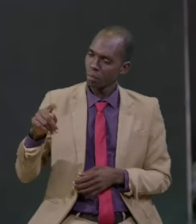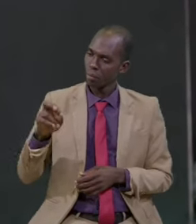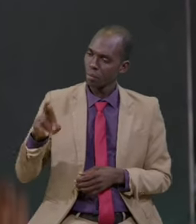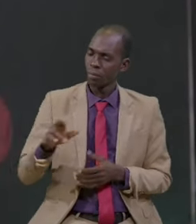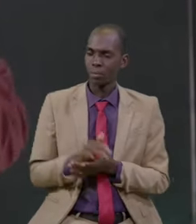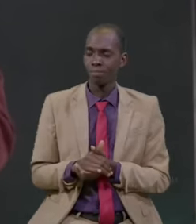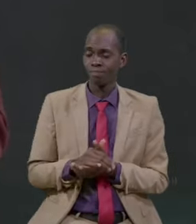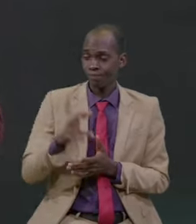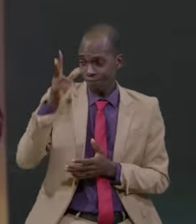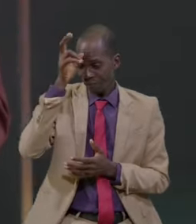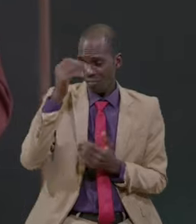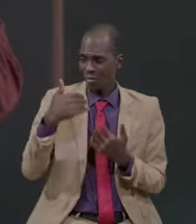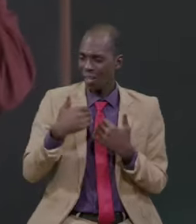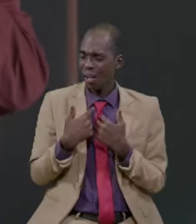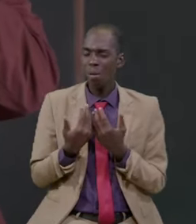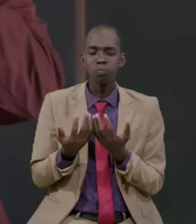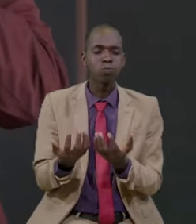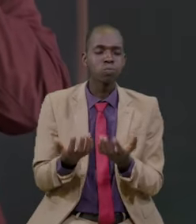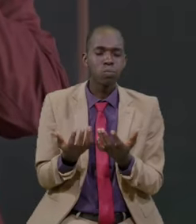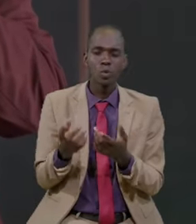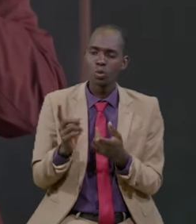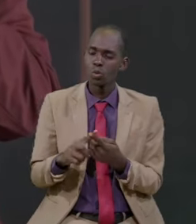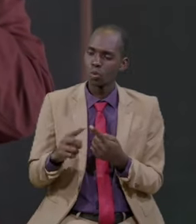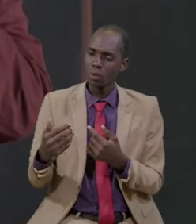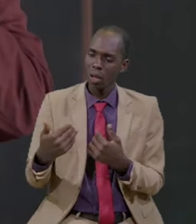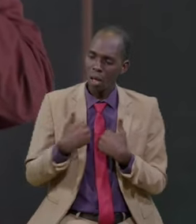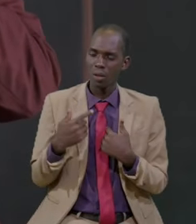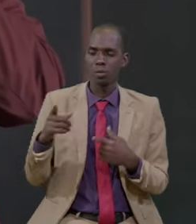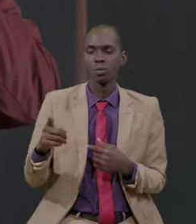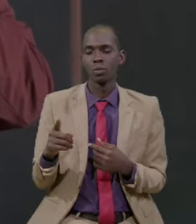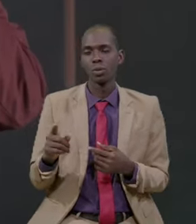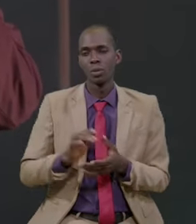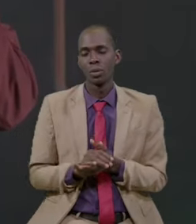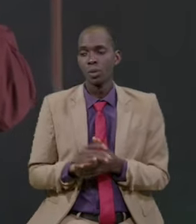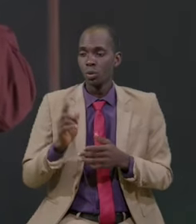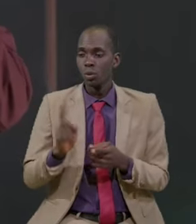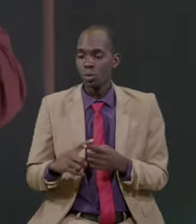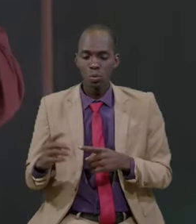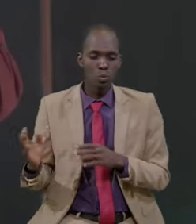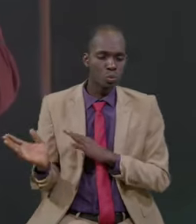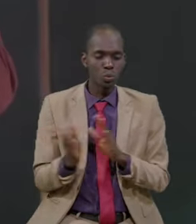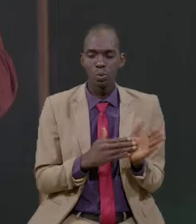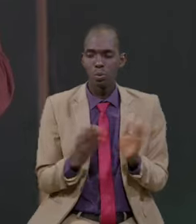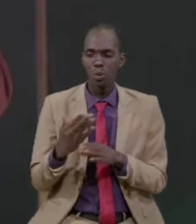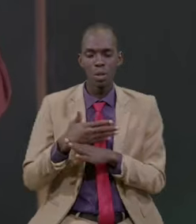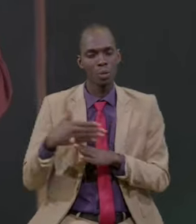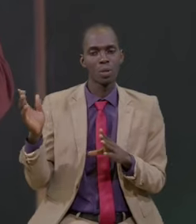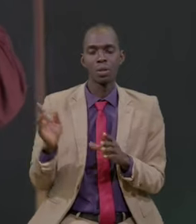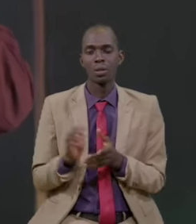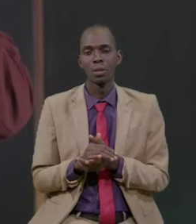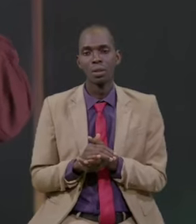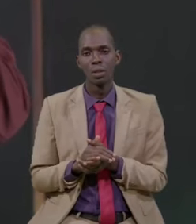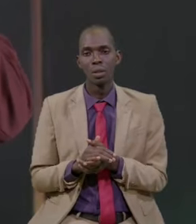t'a réclamé pour te cribler comme du froment. Allah dit, je prie pour